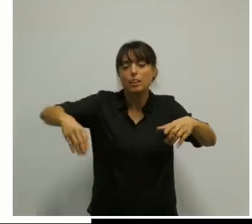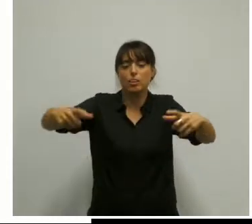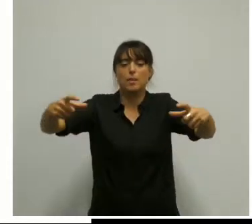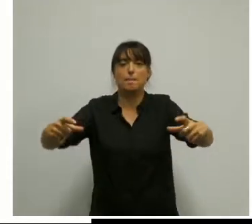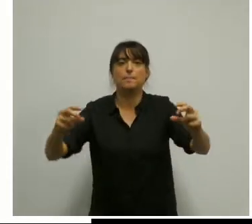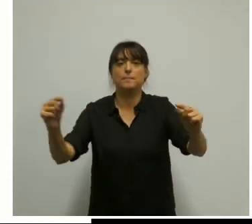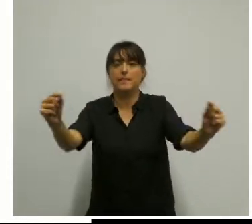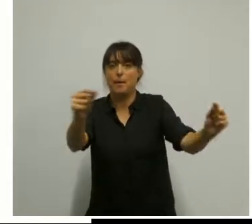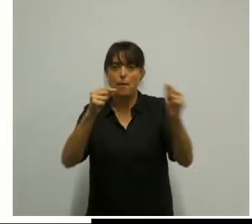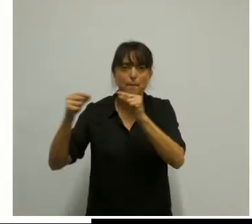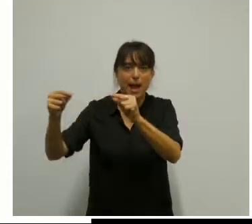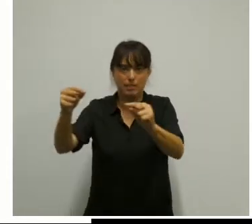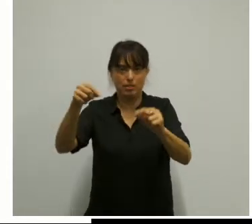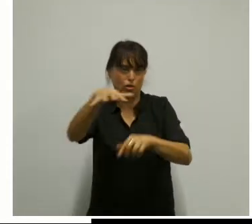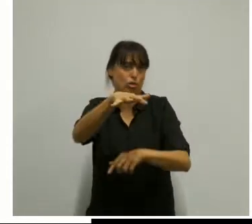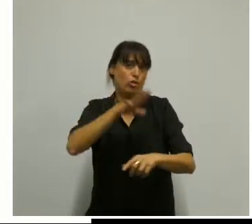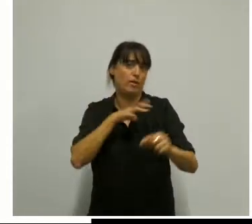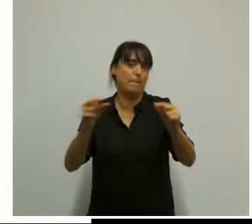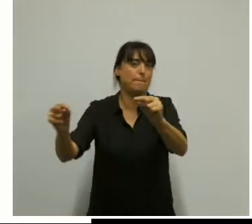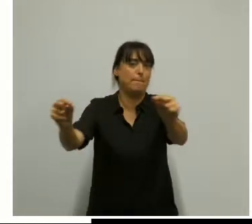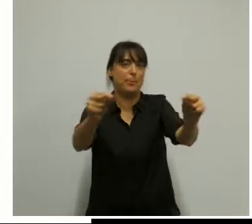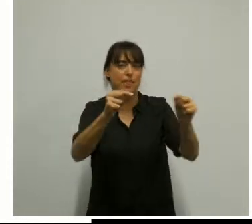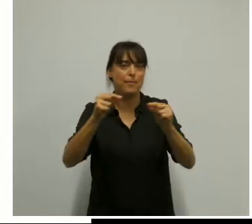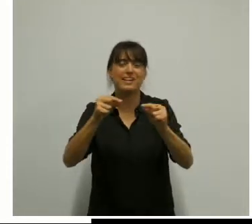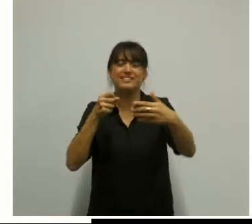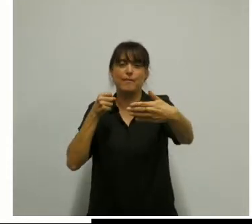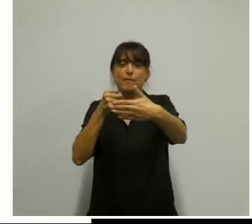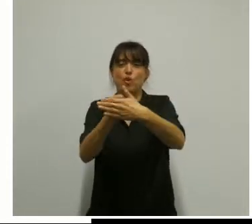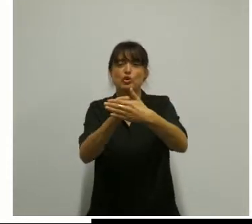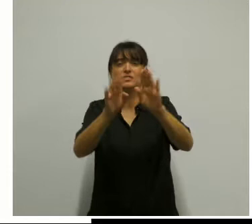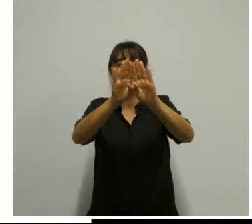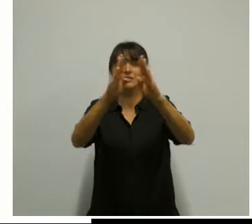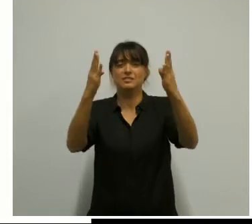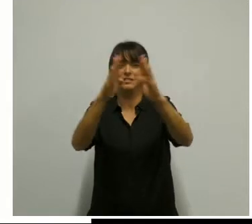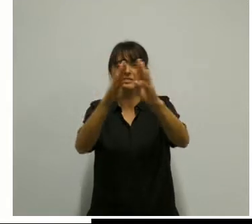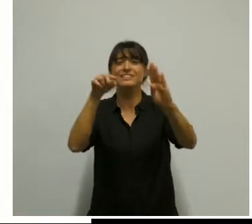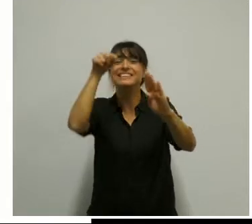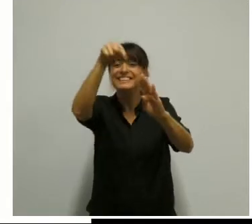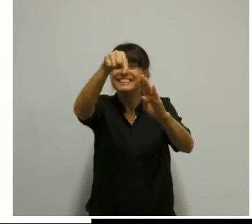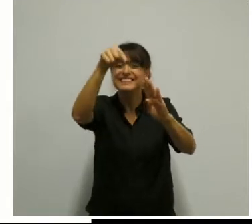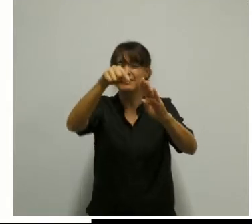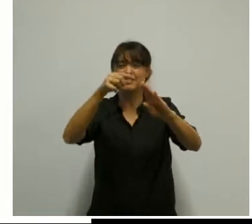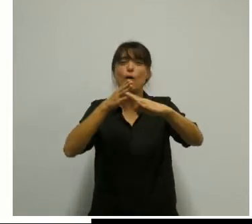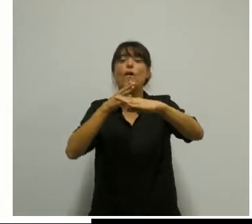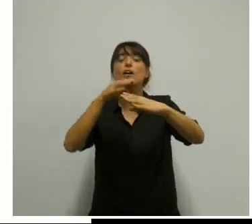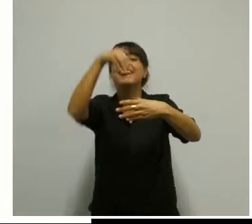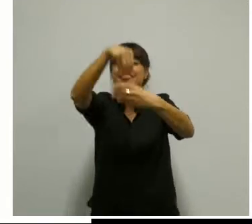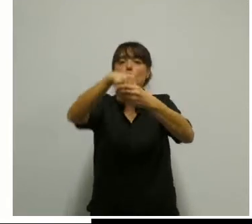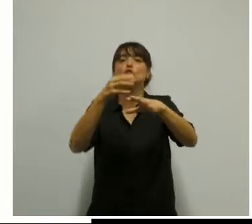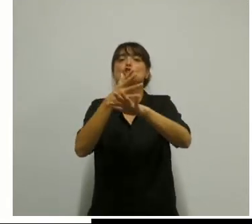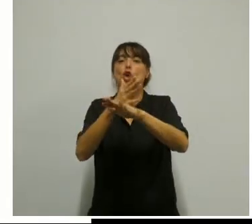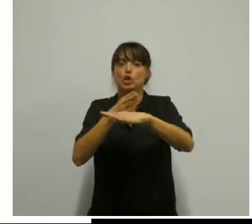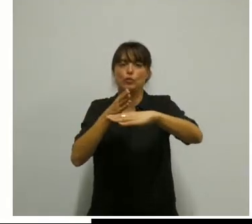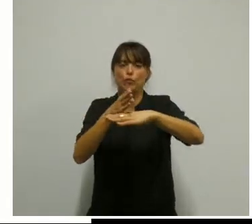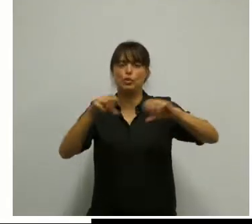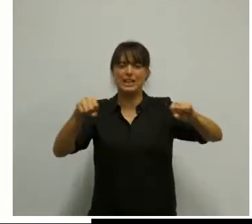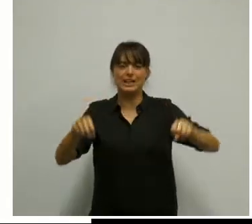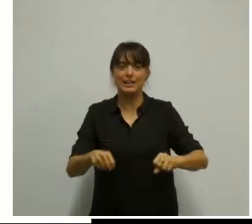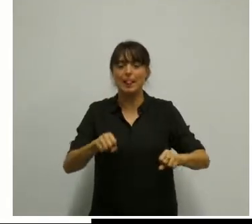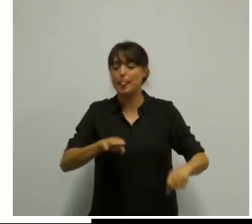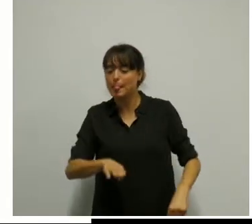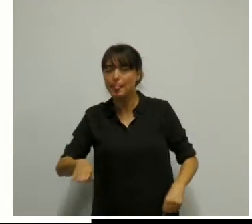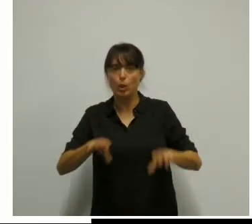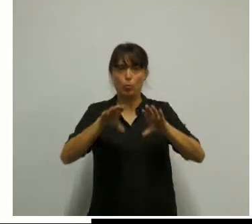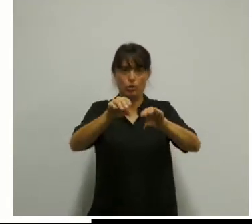xerrar i un armari, aquell armari que veieu negre a fons, és un armari gran ple de jocs, de fusta grans, que dona molt de joc als nanos més